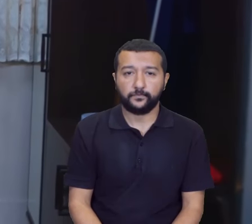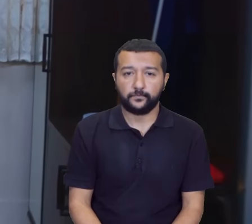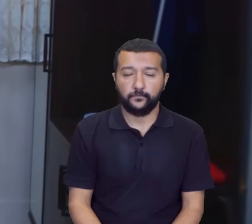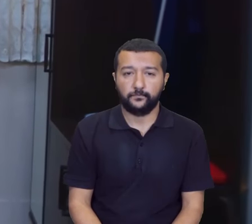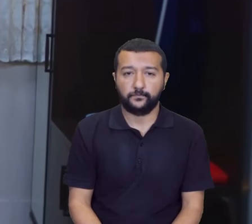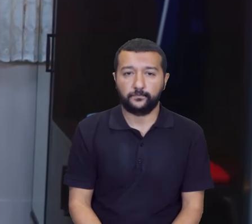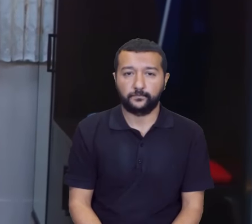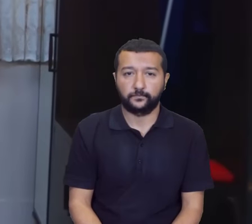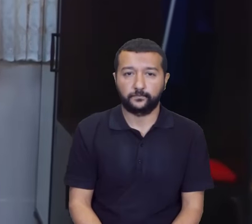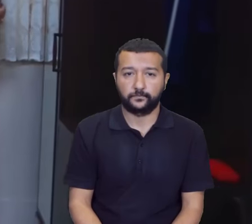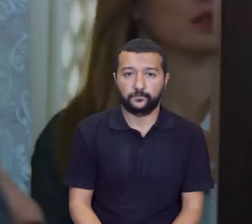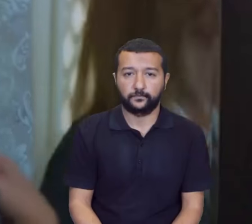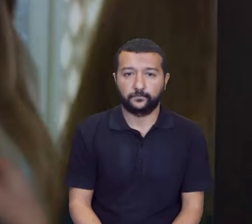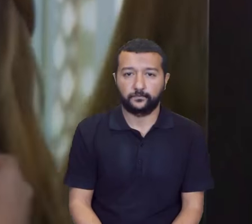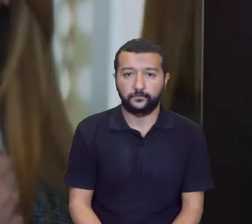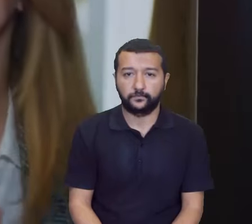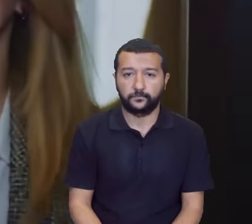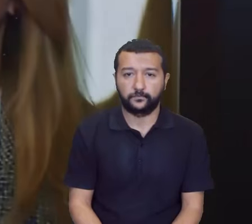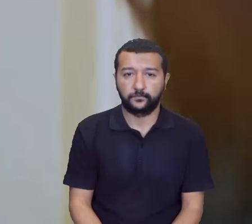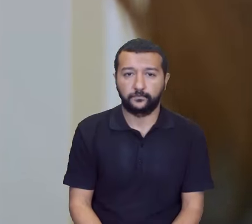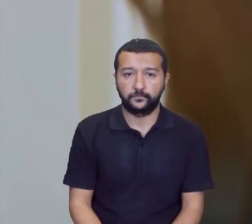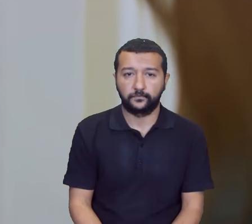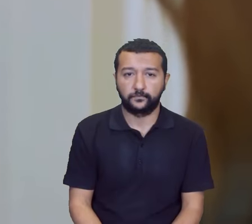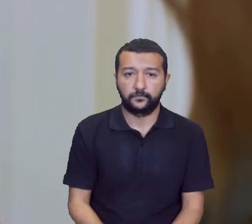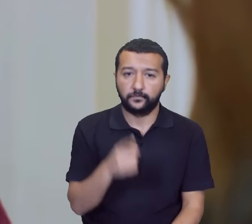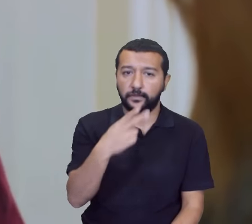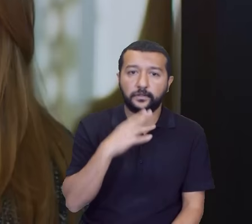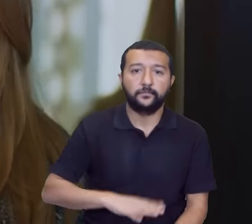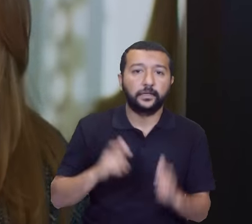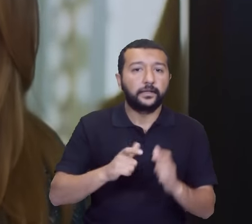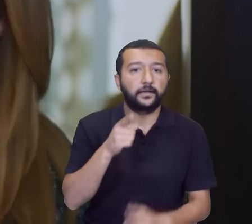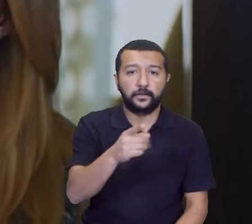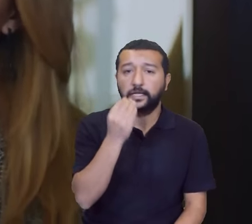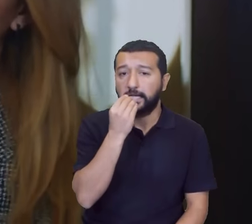bakalım. Itır kapının önünde hazırlanmış, aynadan kendine baktı. Itır kızım nereye?